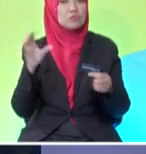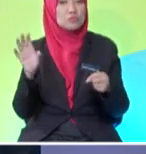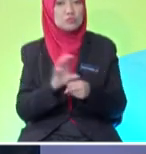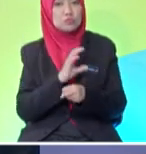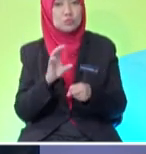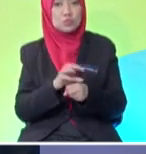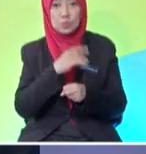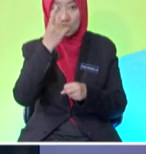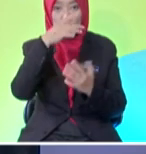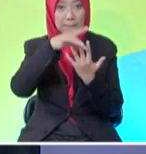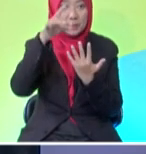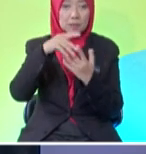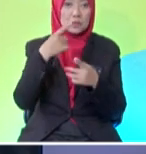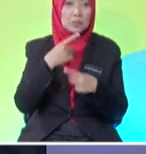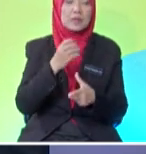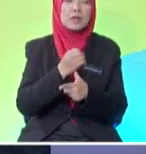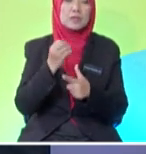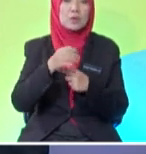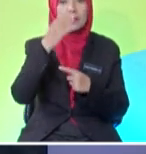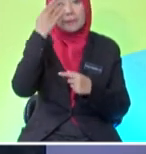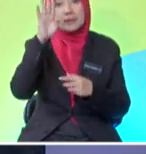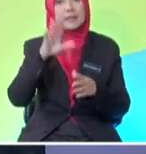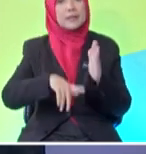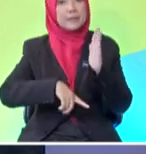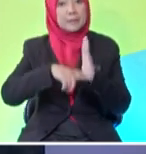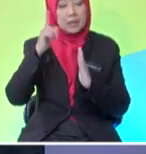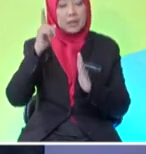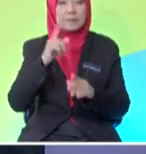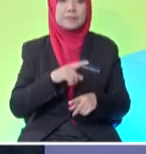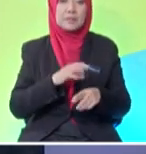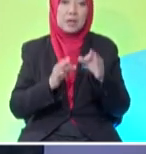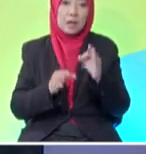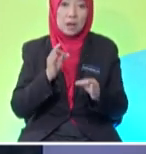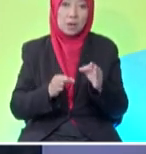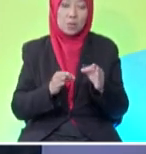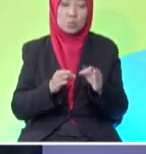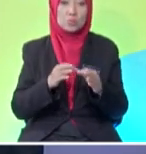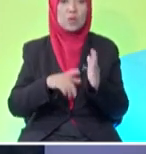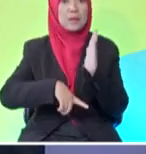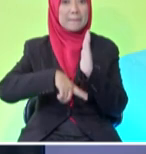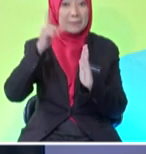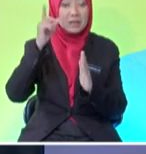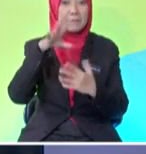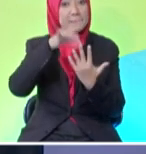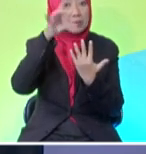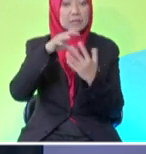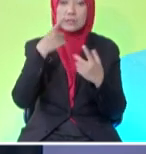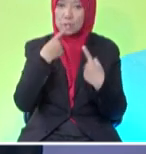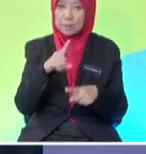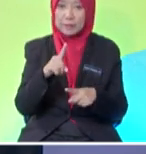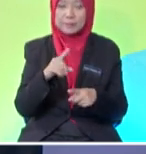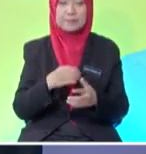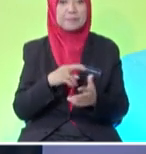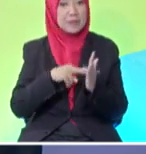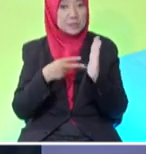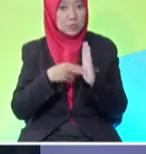untuk pilihan jawaban ataupun diberi lebih oke sekiranya kalau baca Soalnya ini diberi lebih pilihan jawaban oke maksudnya di situ ada